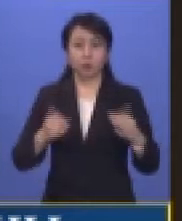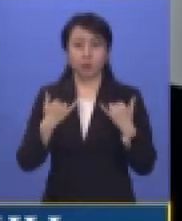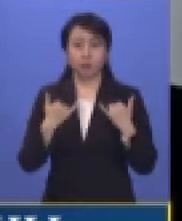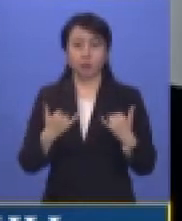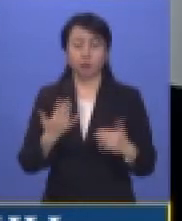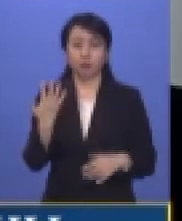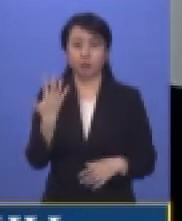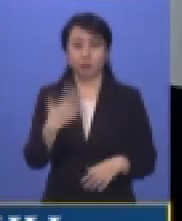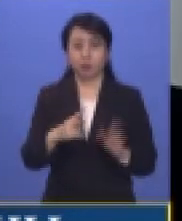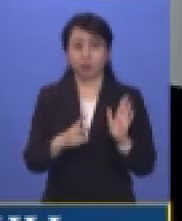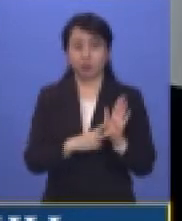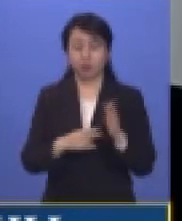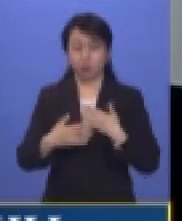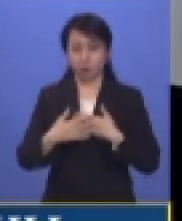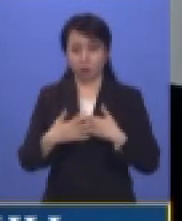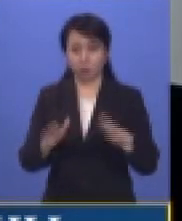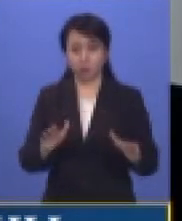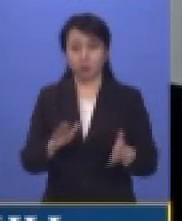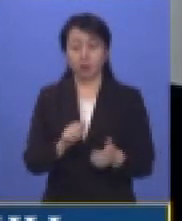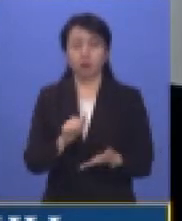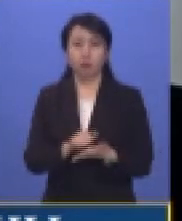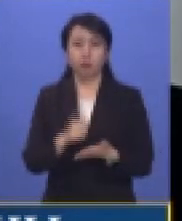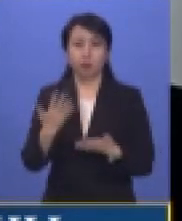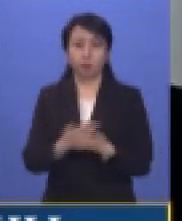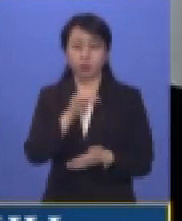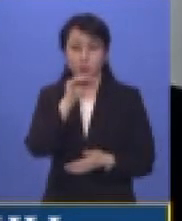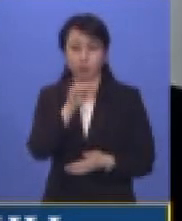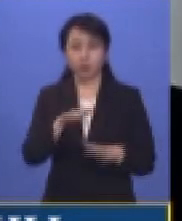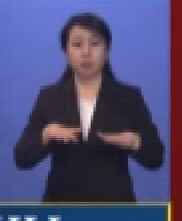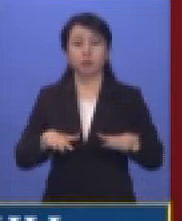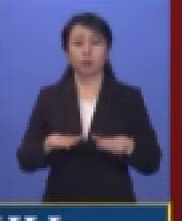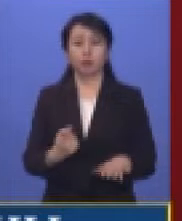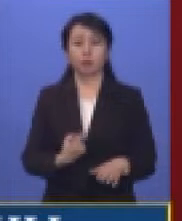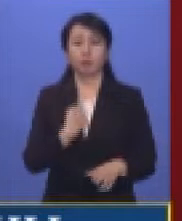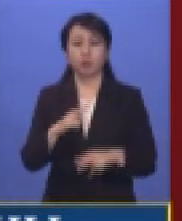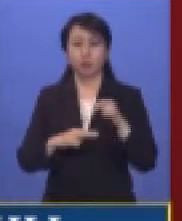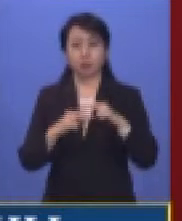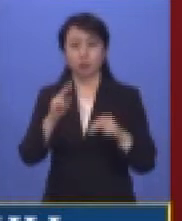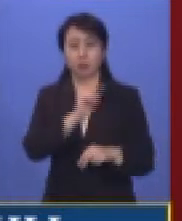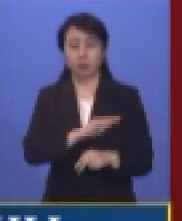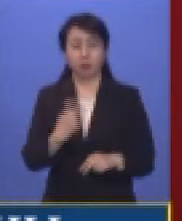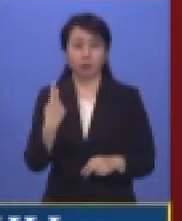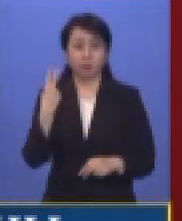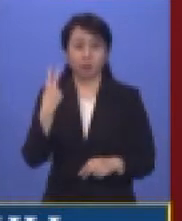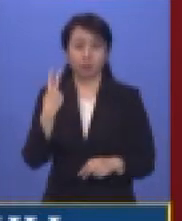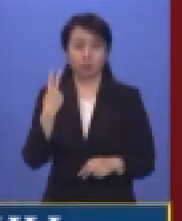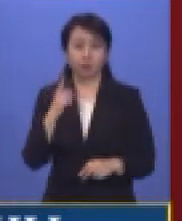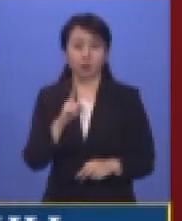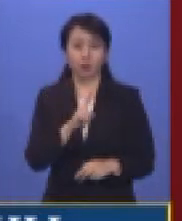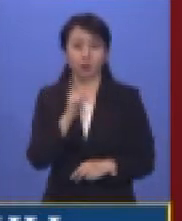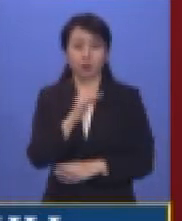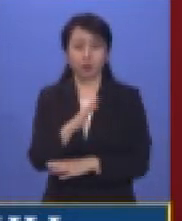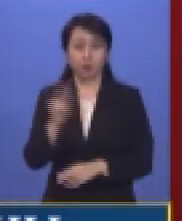Сегодня 57 выпускницам вручены дипломы о получении профессии швея, мастер строительных работ, парикмахер-стилист и